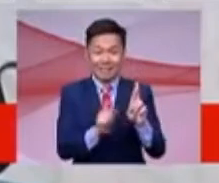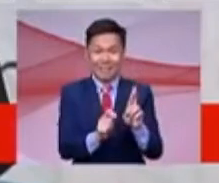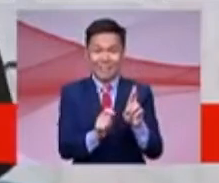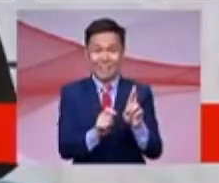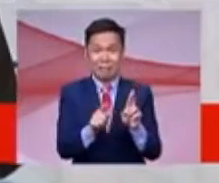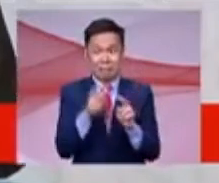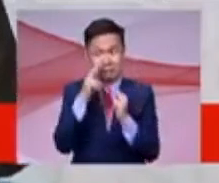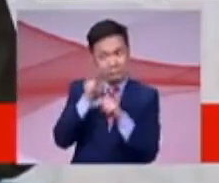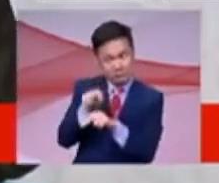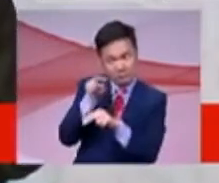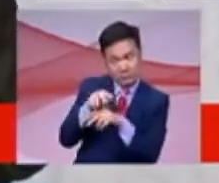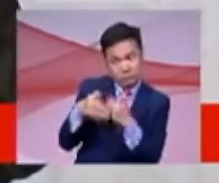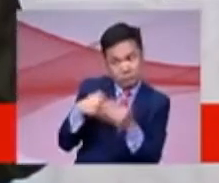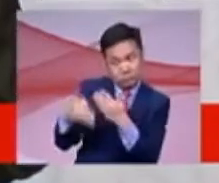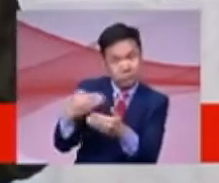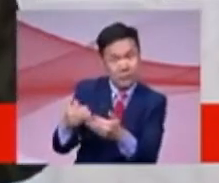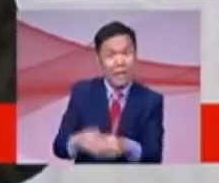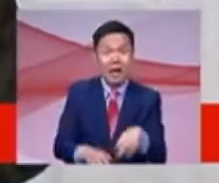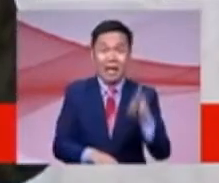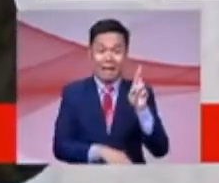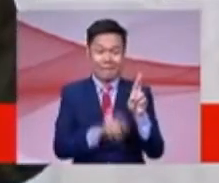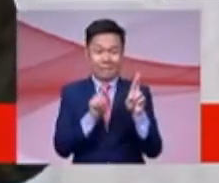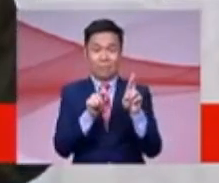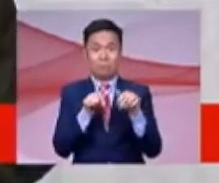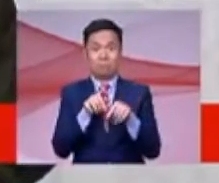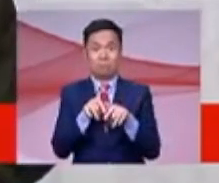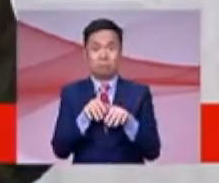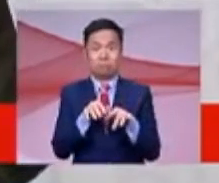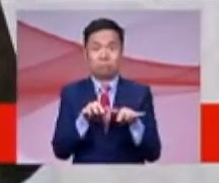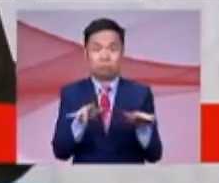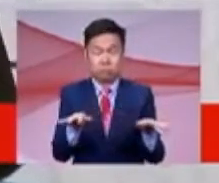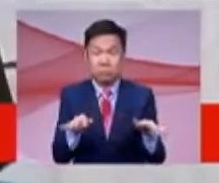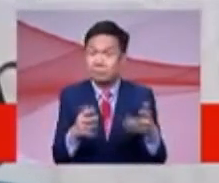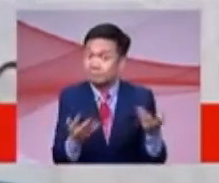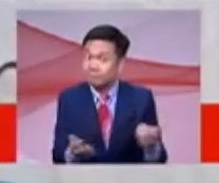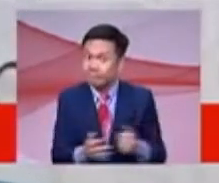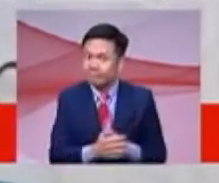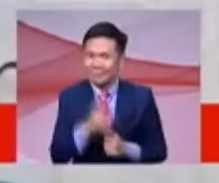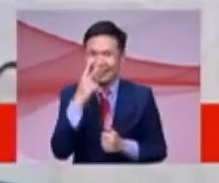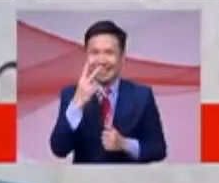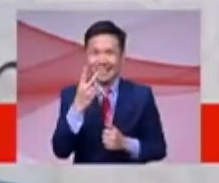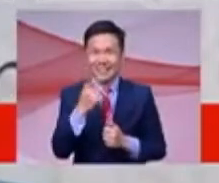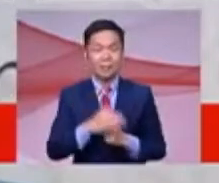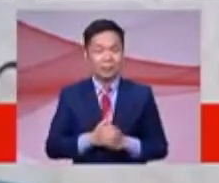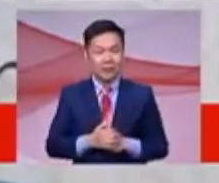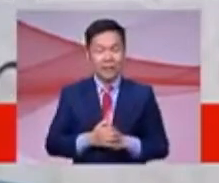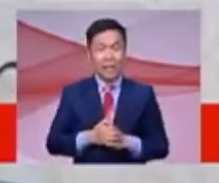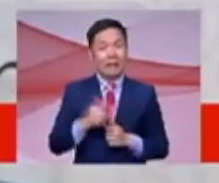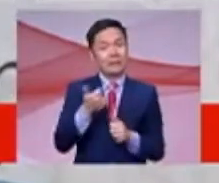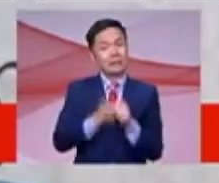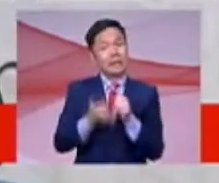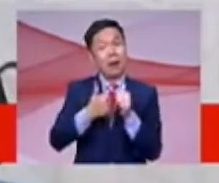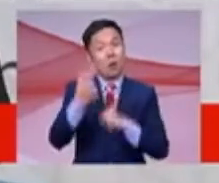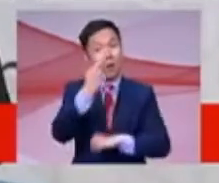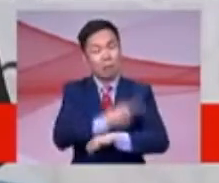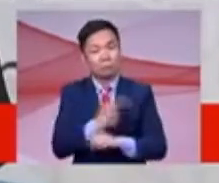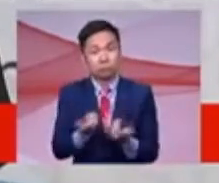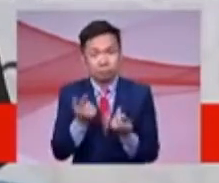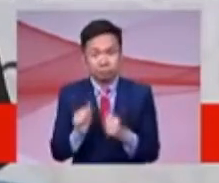pemantauan berterusan, iaitu keboleh jangkitan. Yang kedua ialah kita melihat kepada kes harian